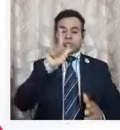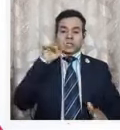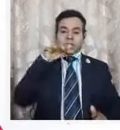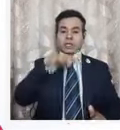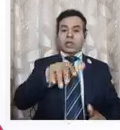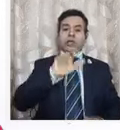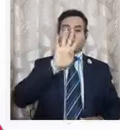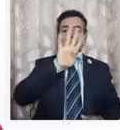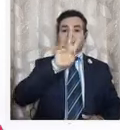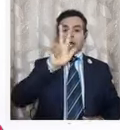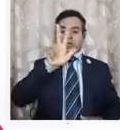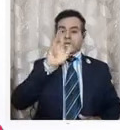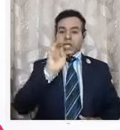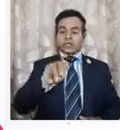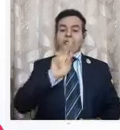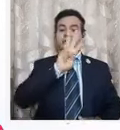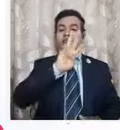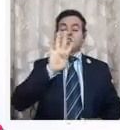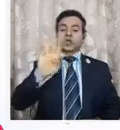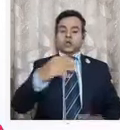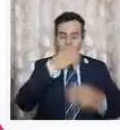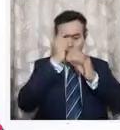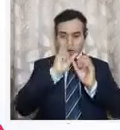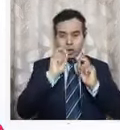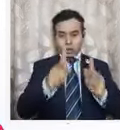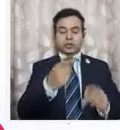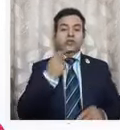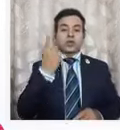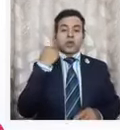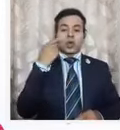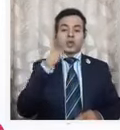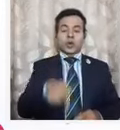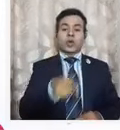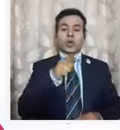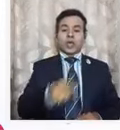17,837টি নমুনা এবং এ পর্যন্ত নমুনা পরীক্ষা হয়েছে